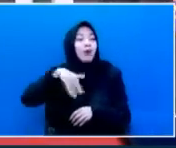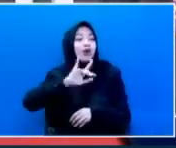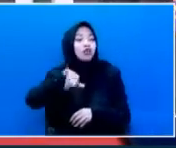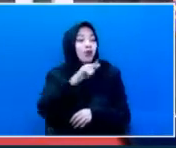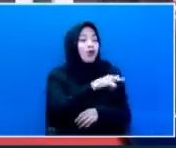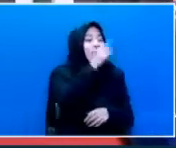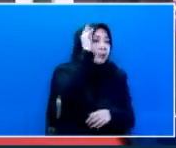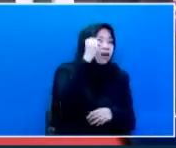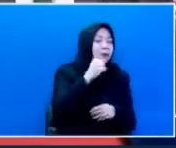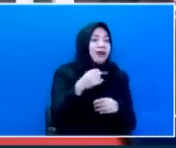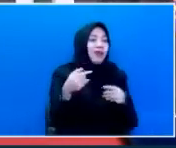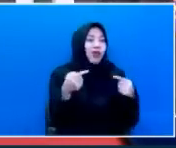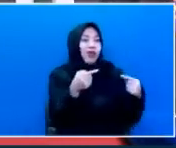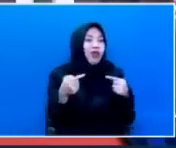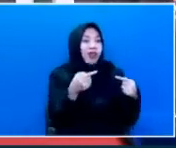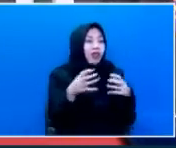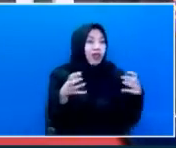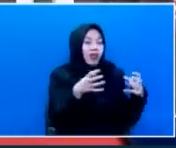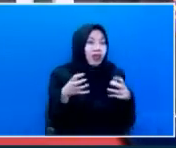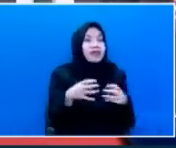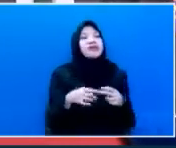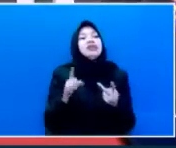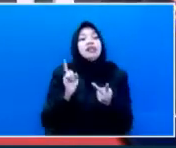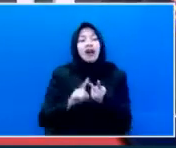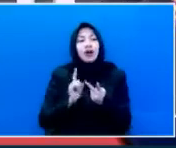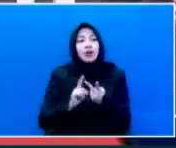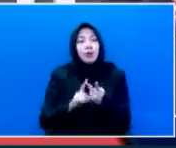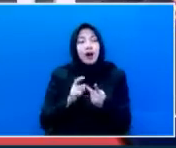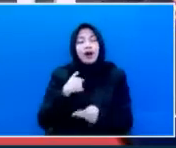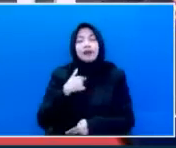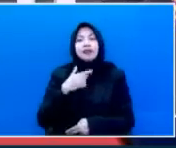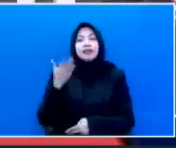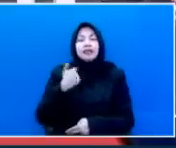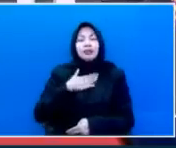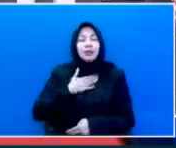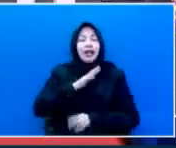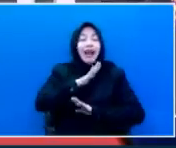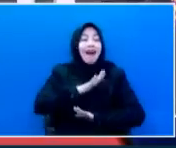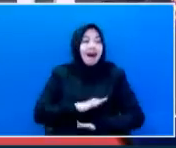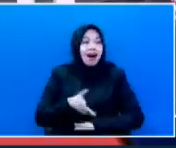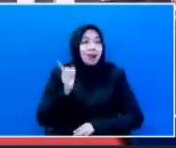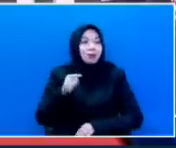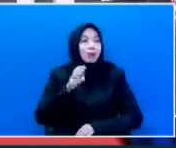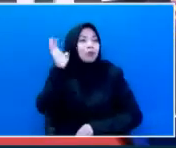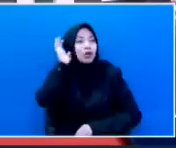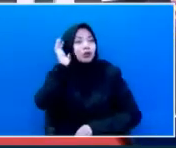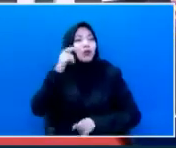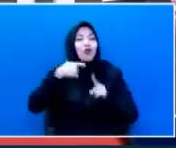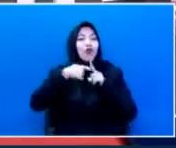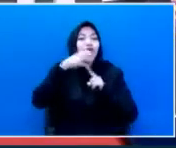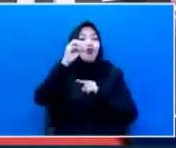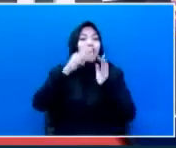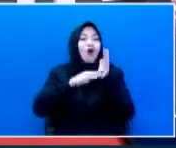Mulai awalnya kan saya termasuk orang yang senang ya tidak muncul isu komunis tidak muncul isu politik identitas